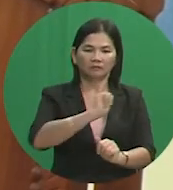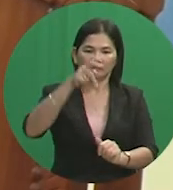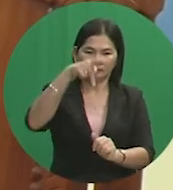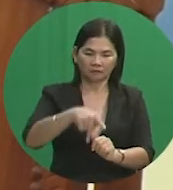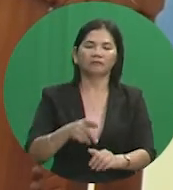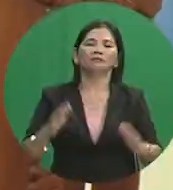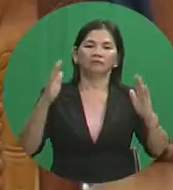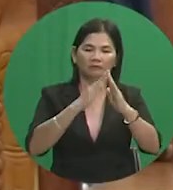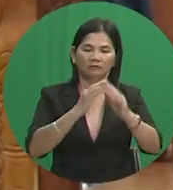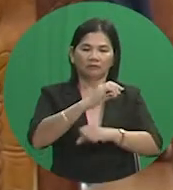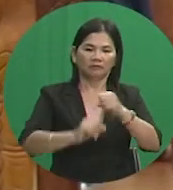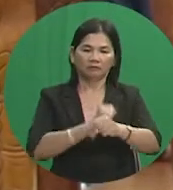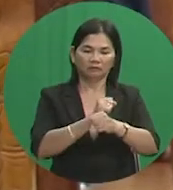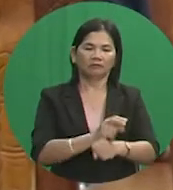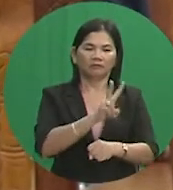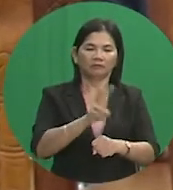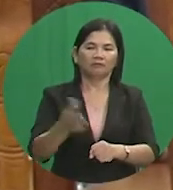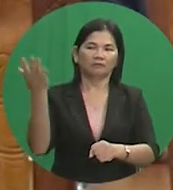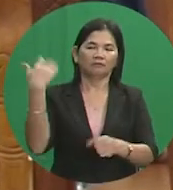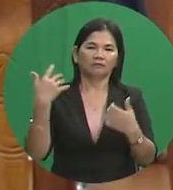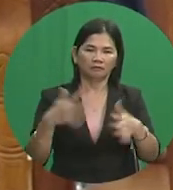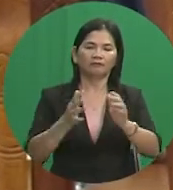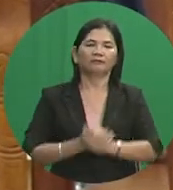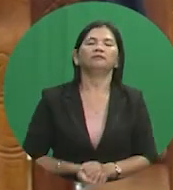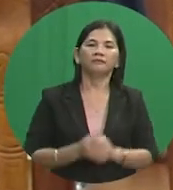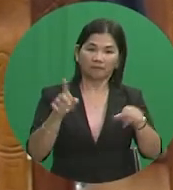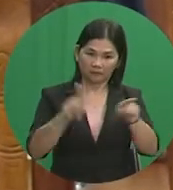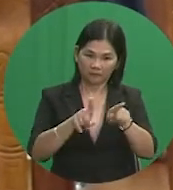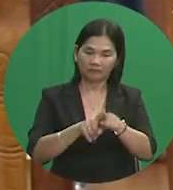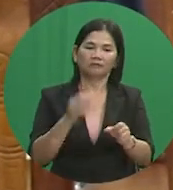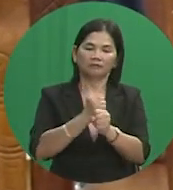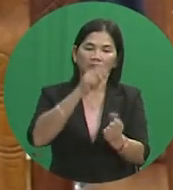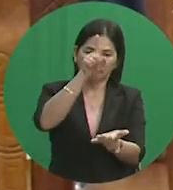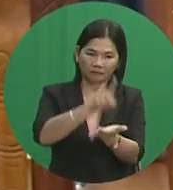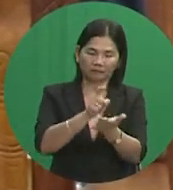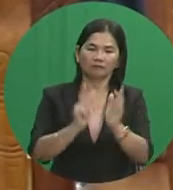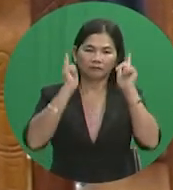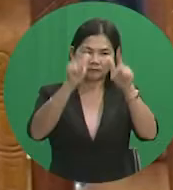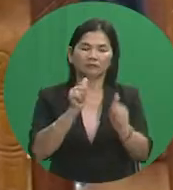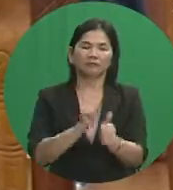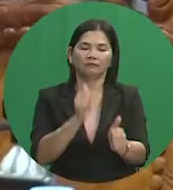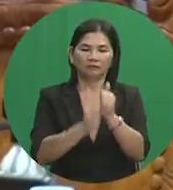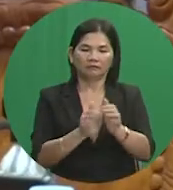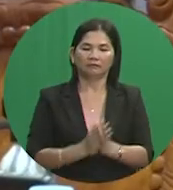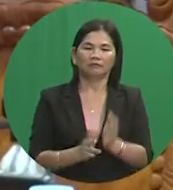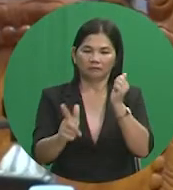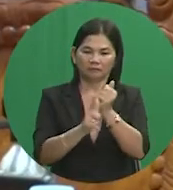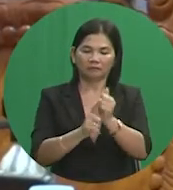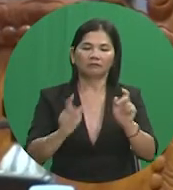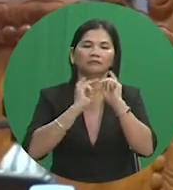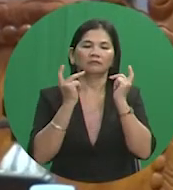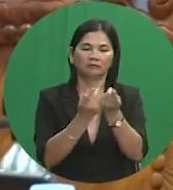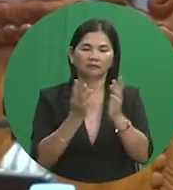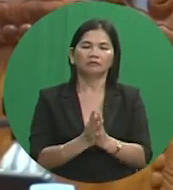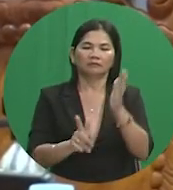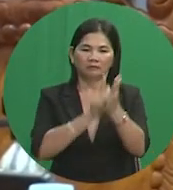ជាម្ចាស់ផ្ទះនាពេលឆ្នាំ2023ខាងមុខនេះជាមួយកិច្ចការងារដ៏សំខាន់នេះឯកឧត្តមរដ្ឋមន្ត្រីដែលជាអនុប្រធានគណៈកម្មាធិ